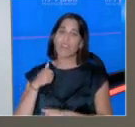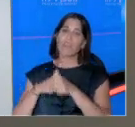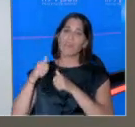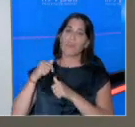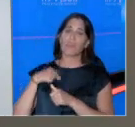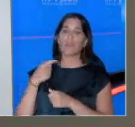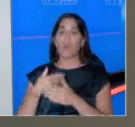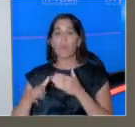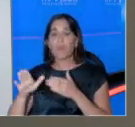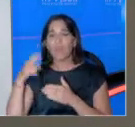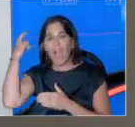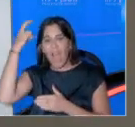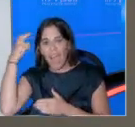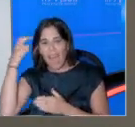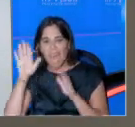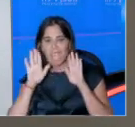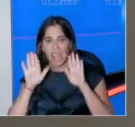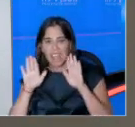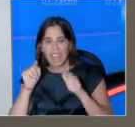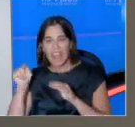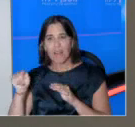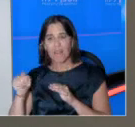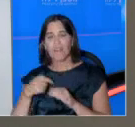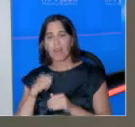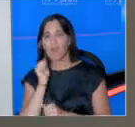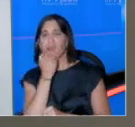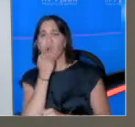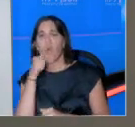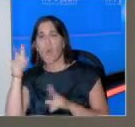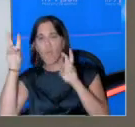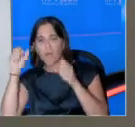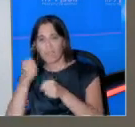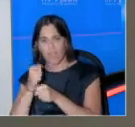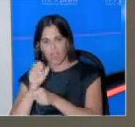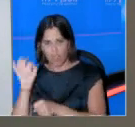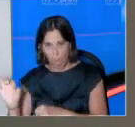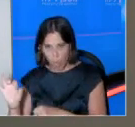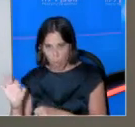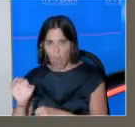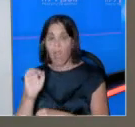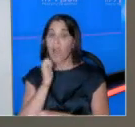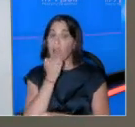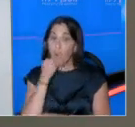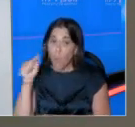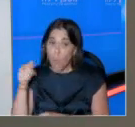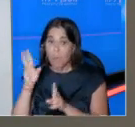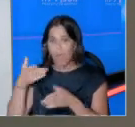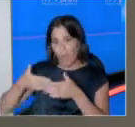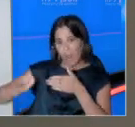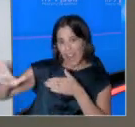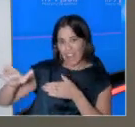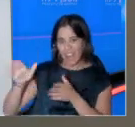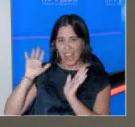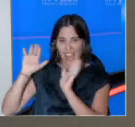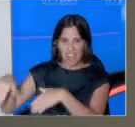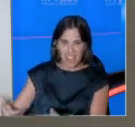שהם יוצאי מדינות ערב והאסלאם והחום עשה את שלו, החום יכול ללכת